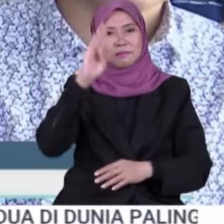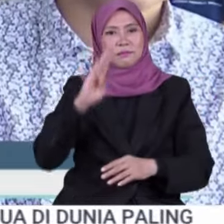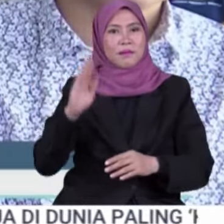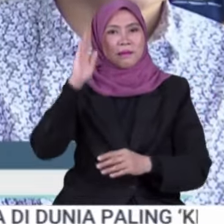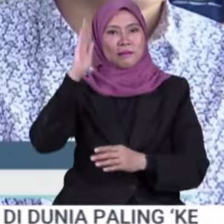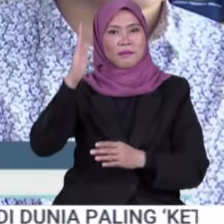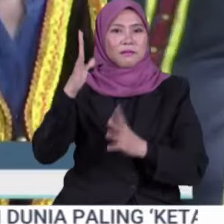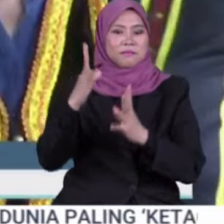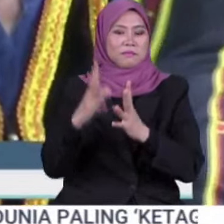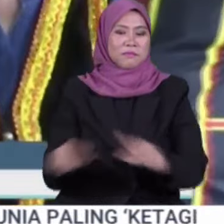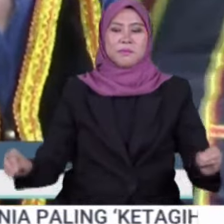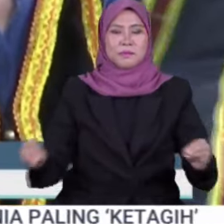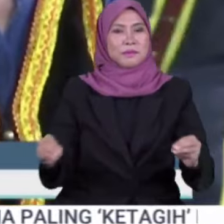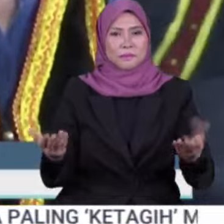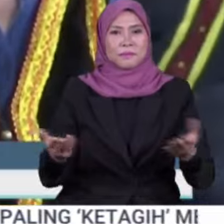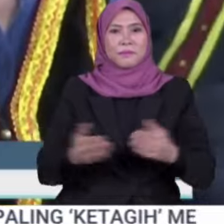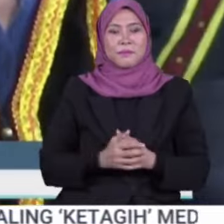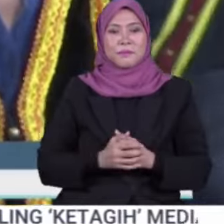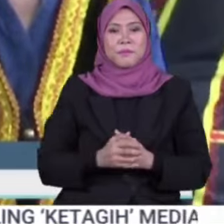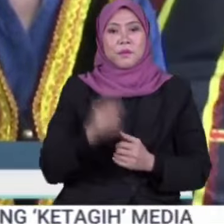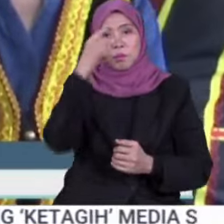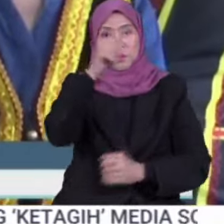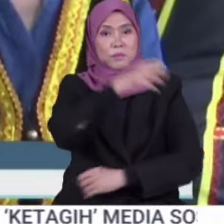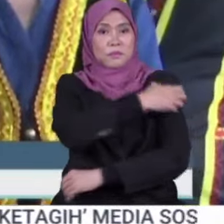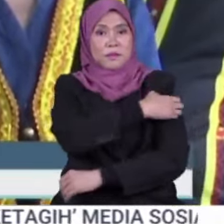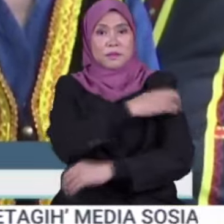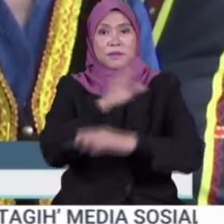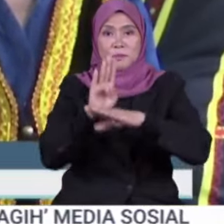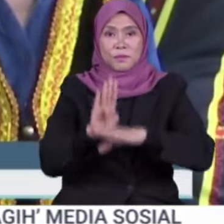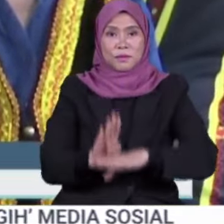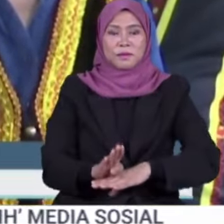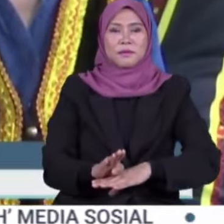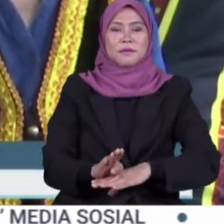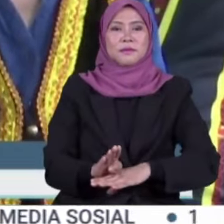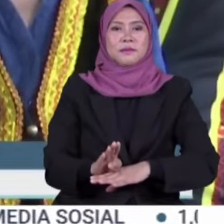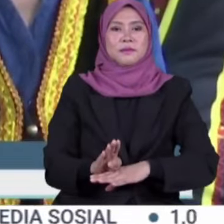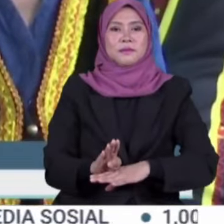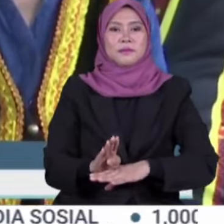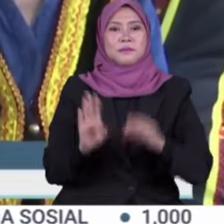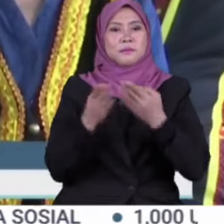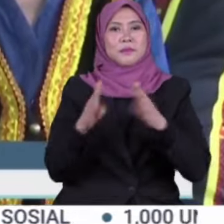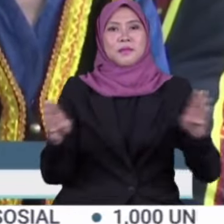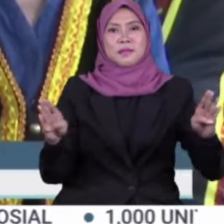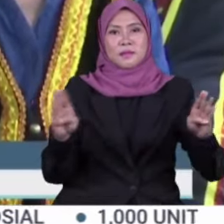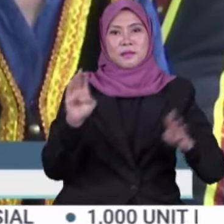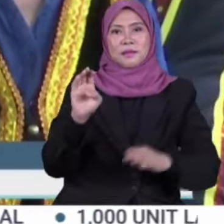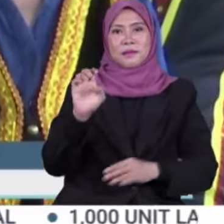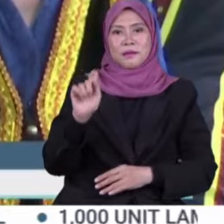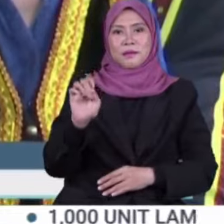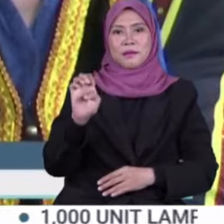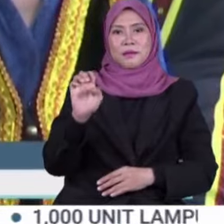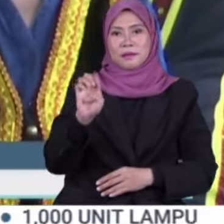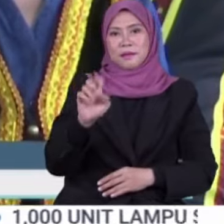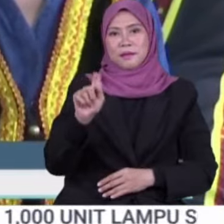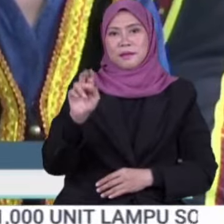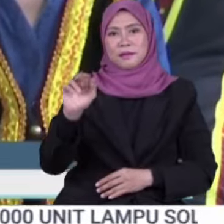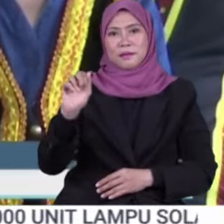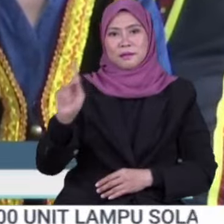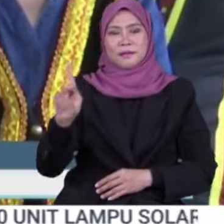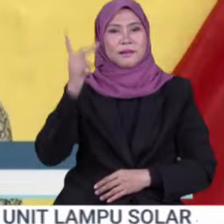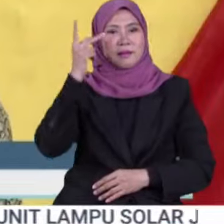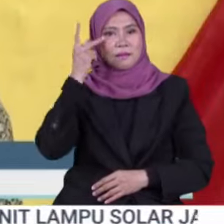telan zaman. Memang untuk memperkasakan budaya dan juga bahasa etnik kita di Sabah, khususnya Kadazan Dusun,